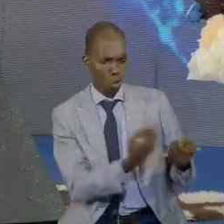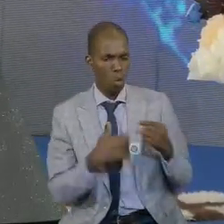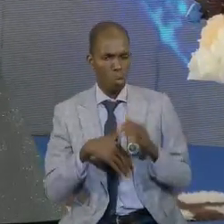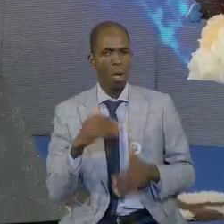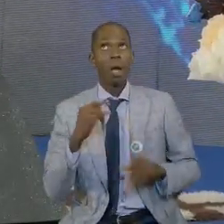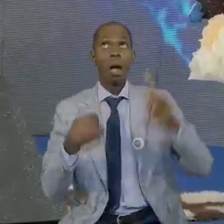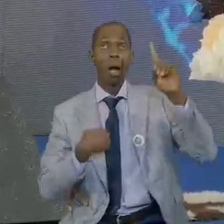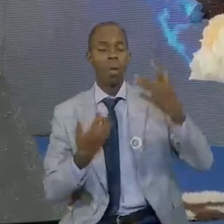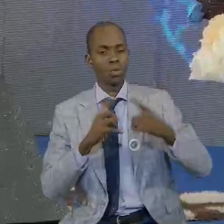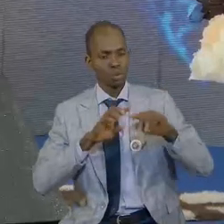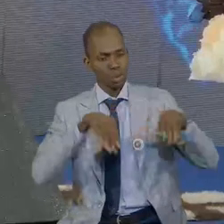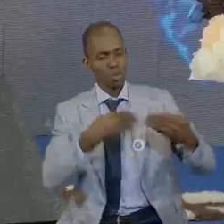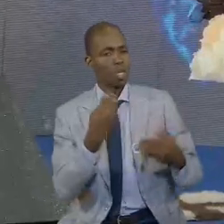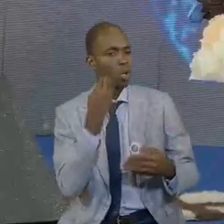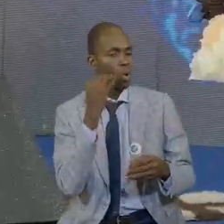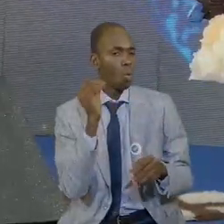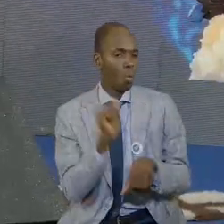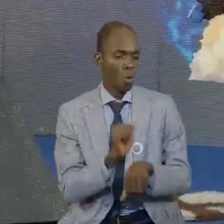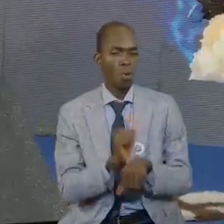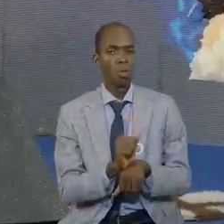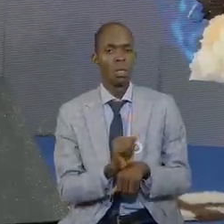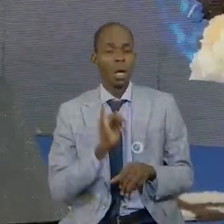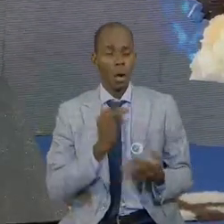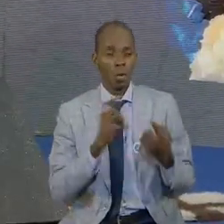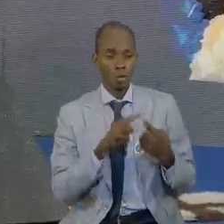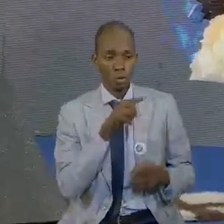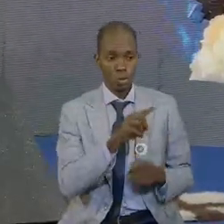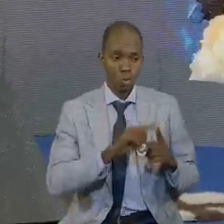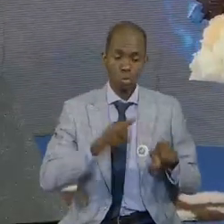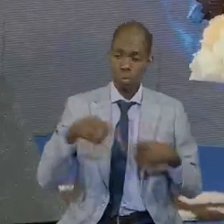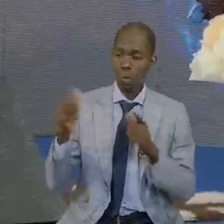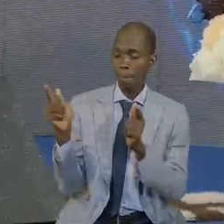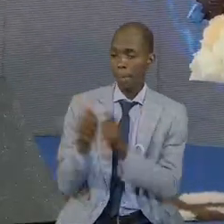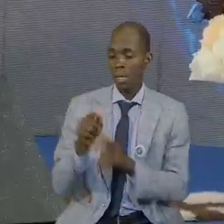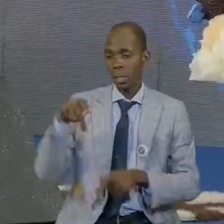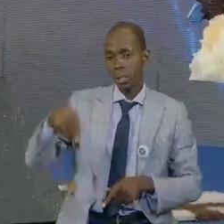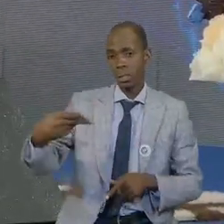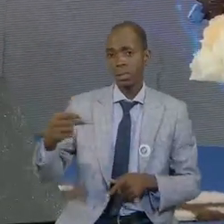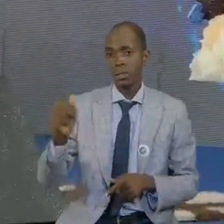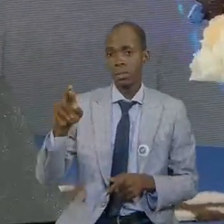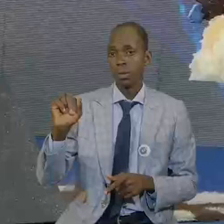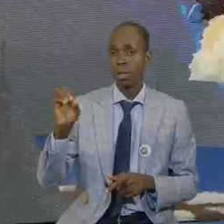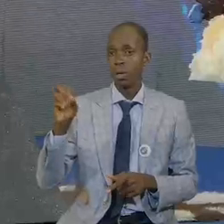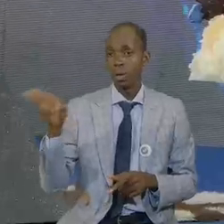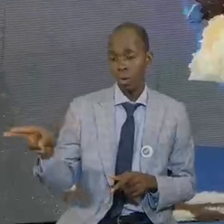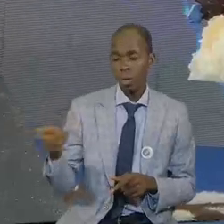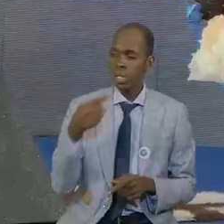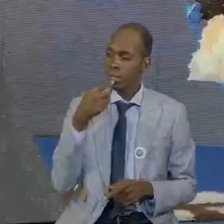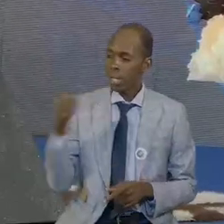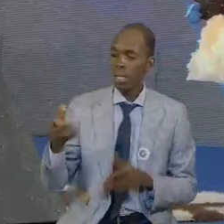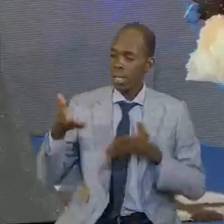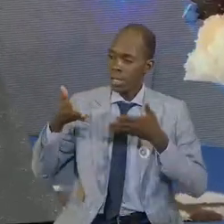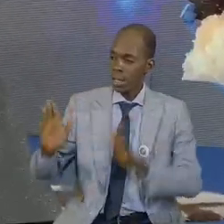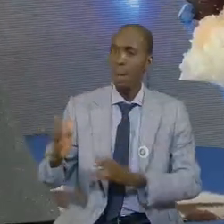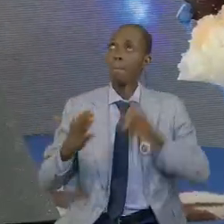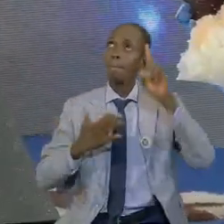nouveau devoir. I want you to go to Pharaoh. Je veux que tu ailles chez Pharaon. And tell him. Et lui dise. Let my people go.